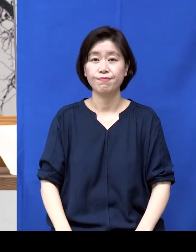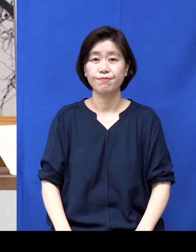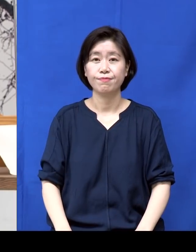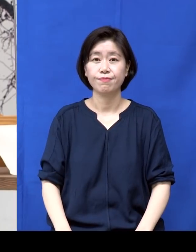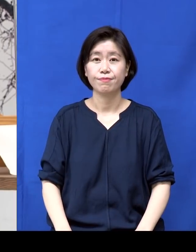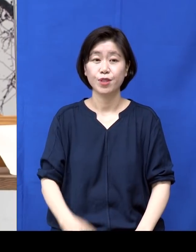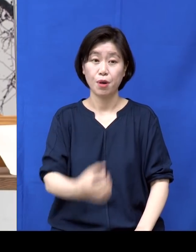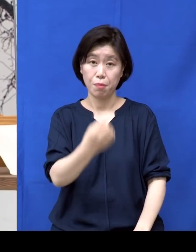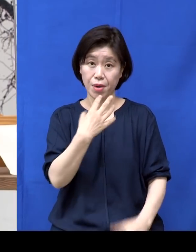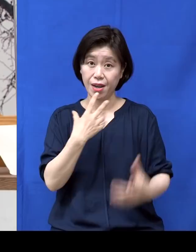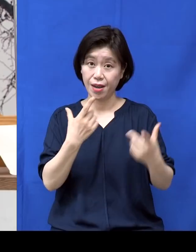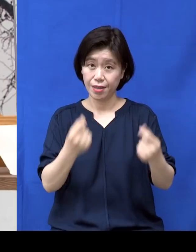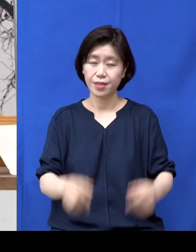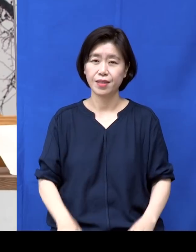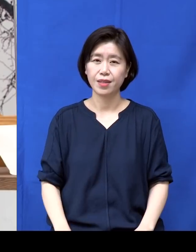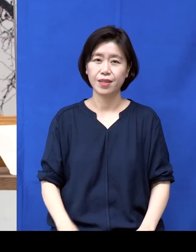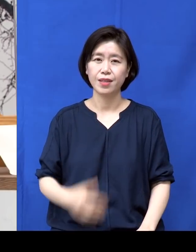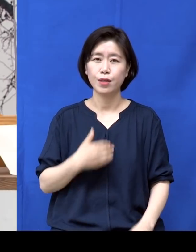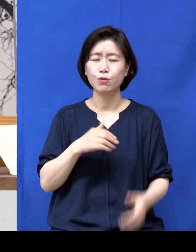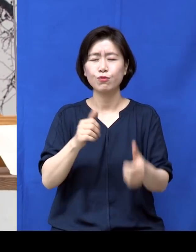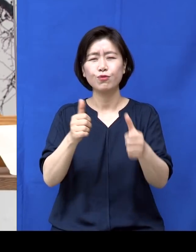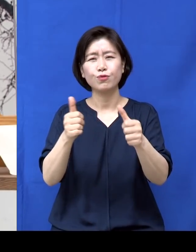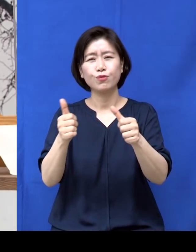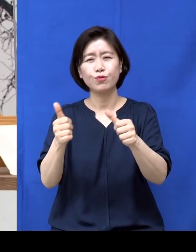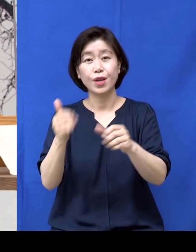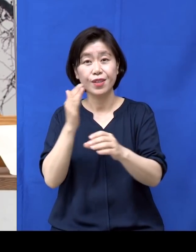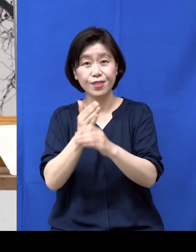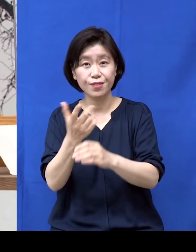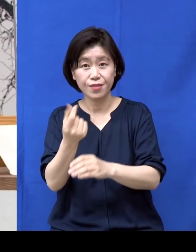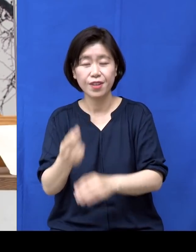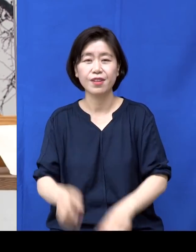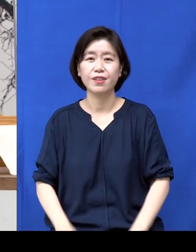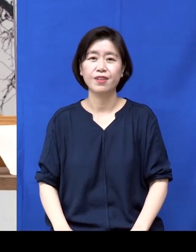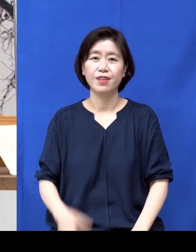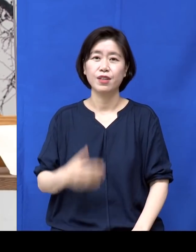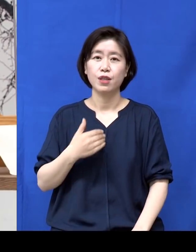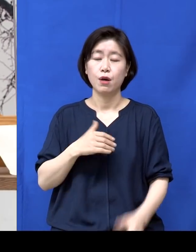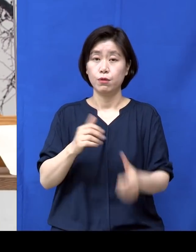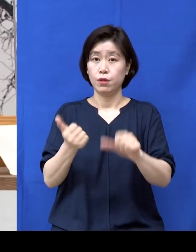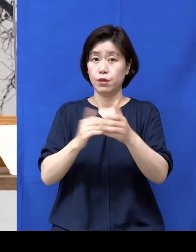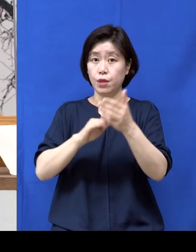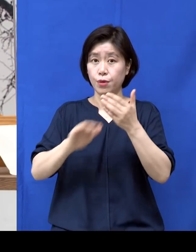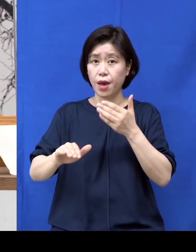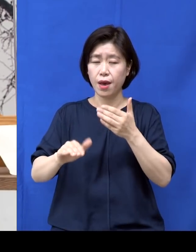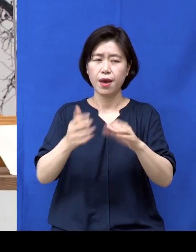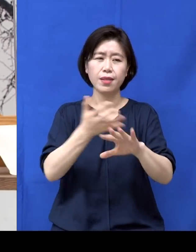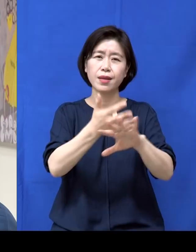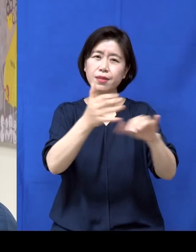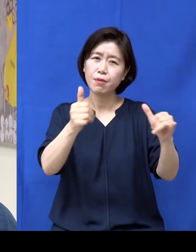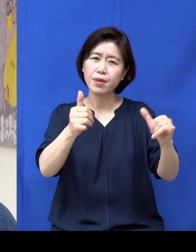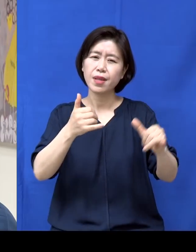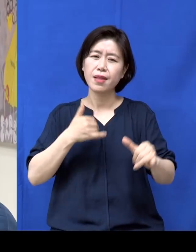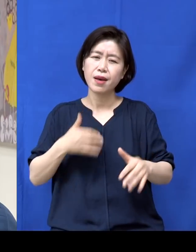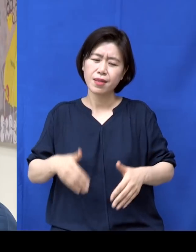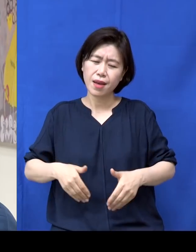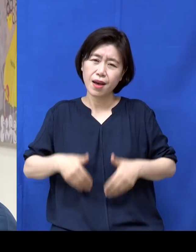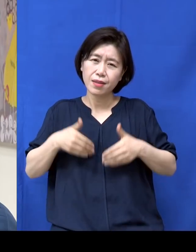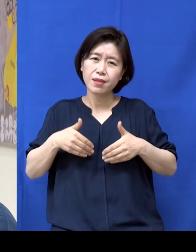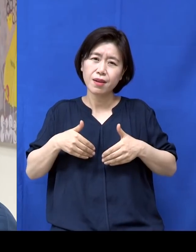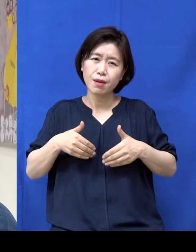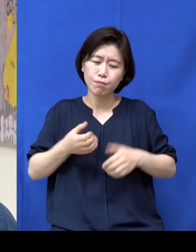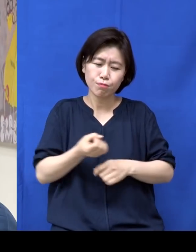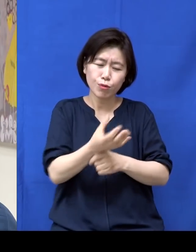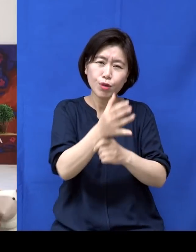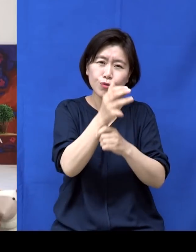뭐 말씀하신 것처럼 죽음을 살아가는데 죽고 난 후에 누군가한테 이렇게 온기로 전해줄 수 있는 좀 사람이 되고